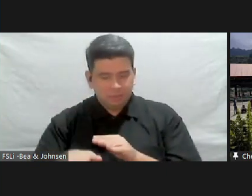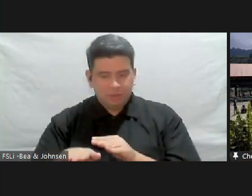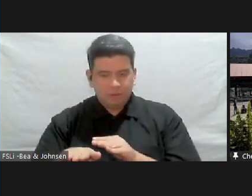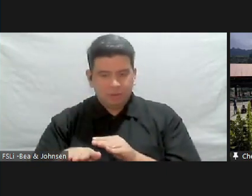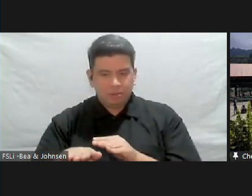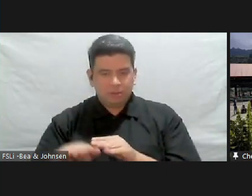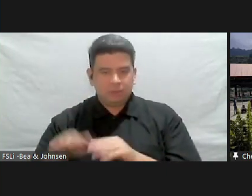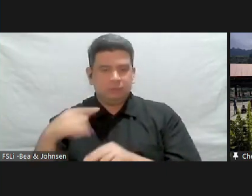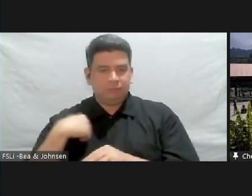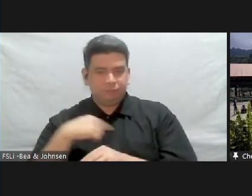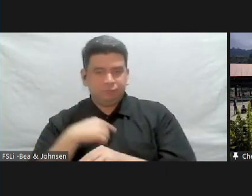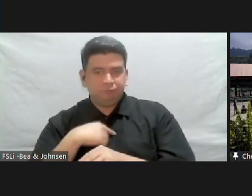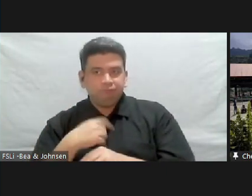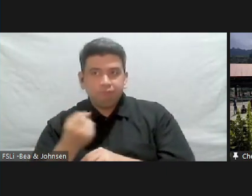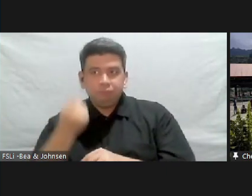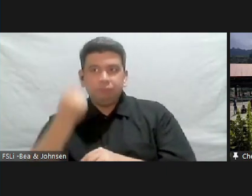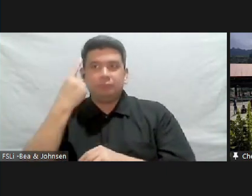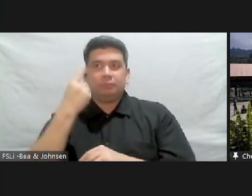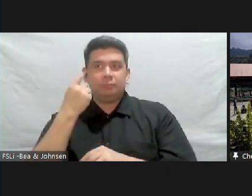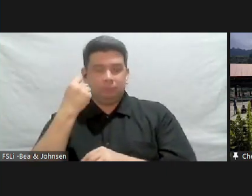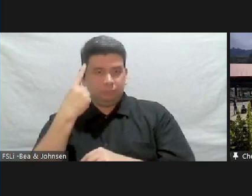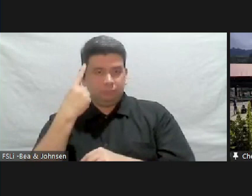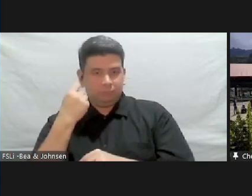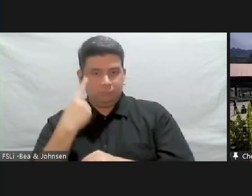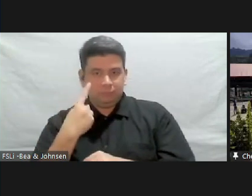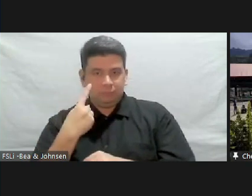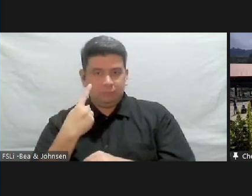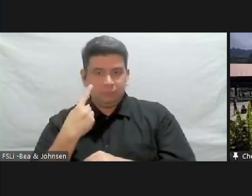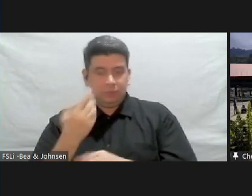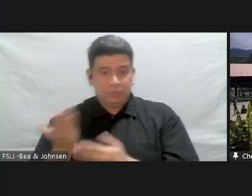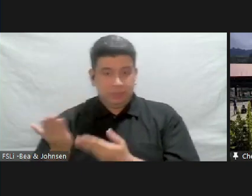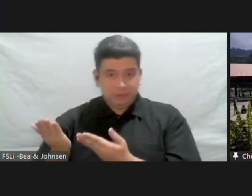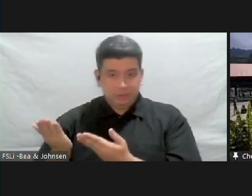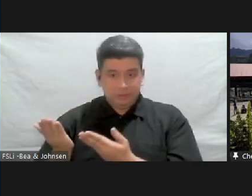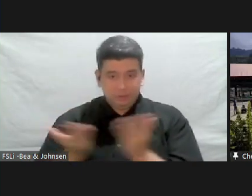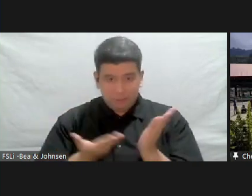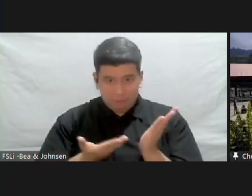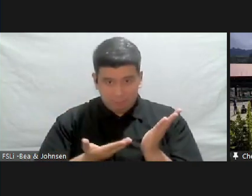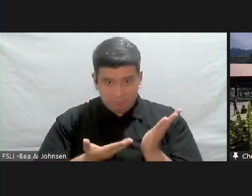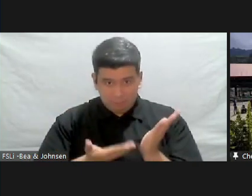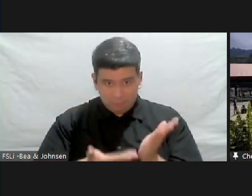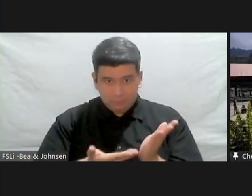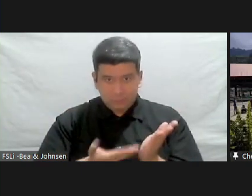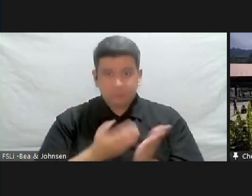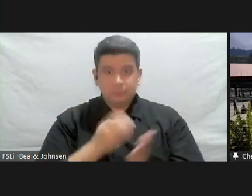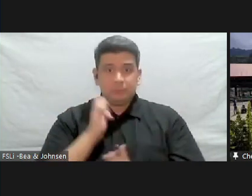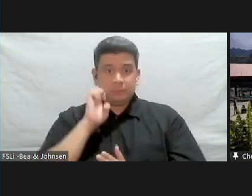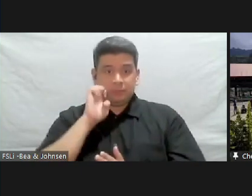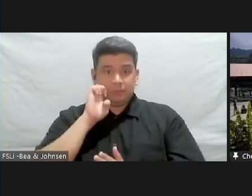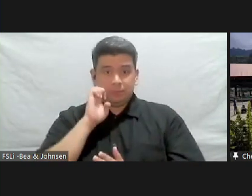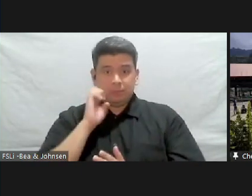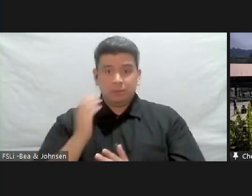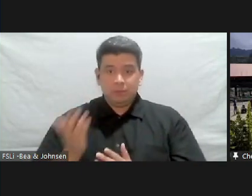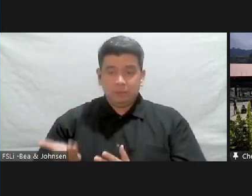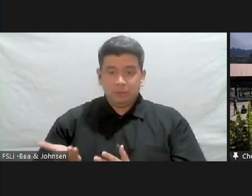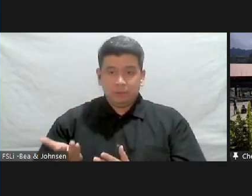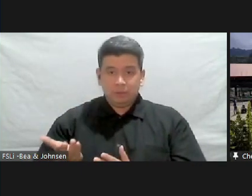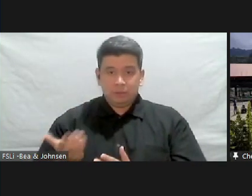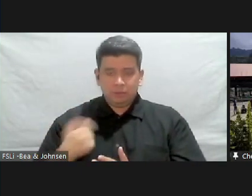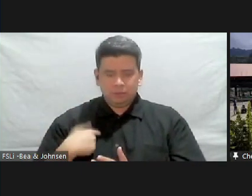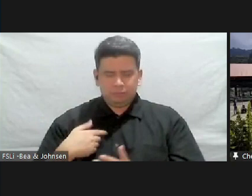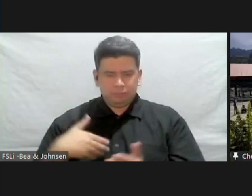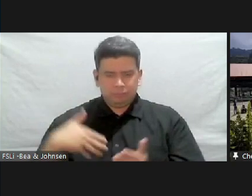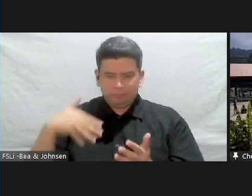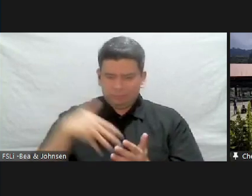namin bilang mga katutubo. Kasi po, ako talaga personally, sa akin, nung ako'y nag-aral po,